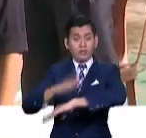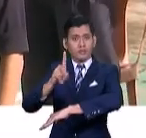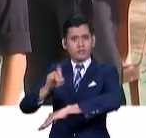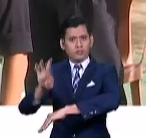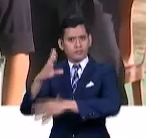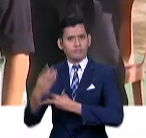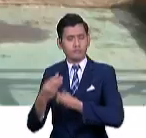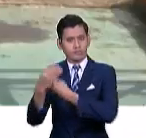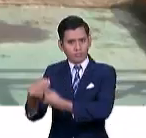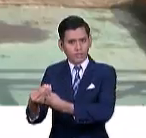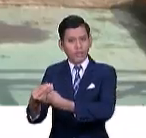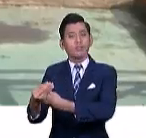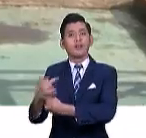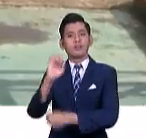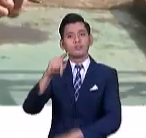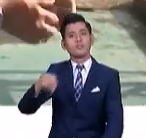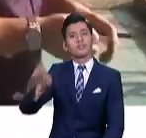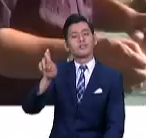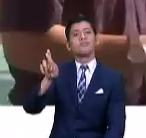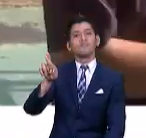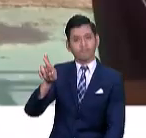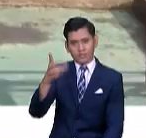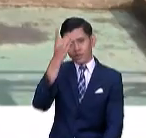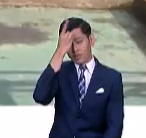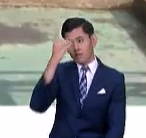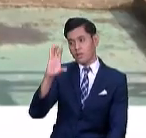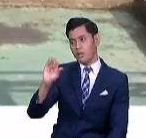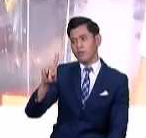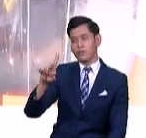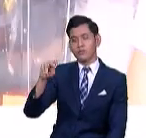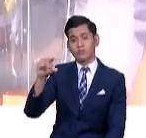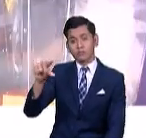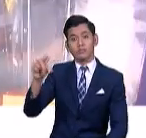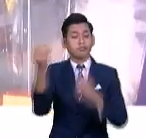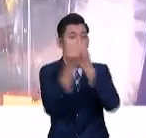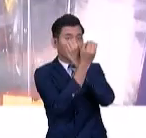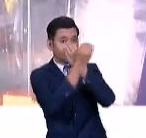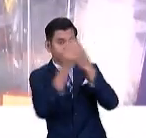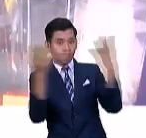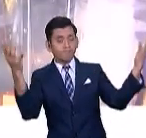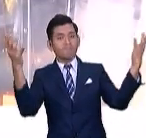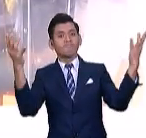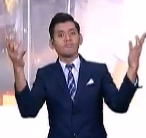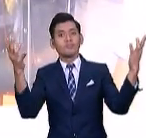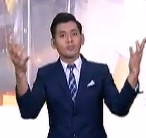lancar. Ahli Suruhanjaya Pilihan Raya SPR Dato' Awang Sari E.M. Nazir